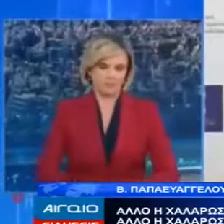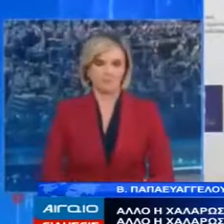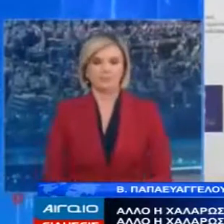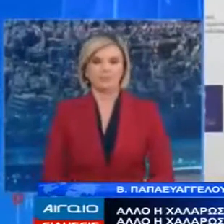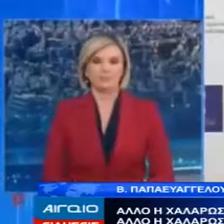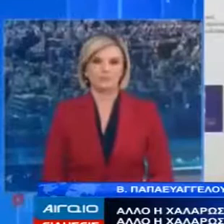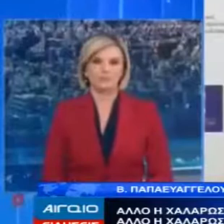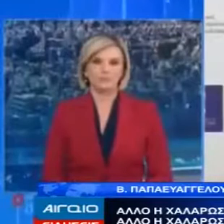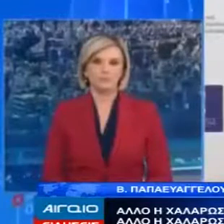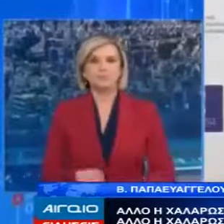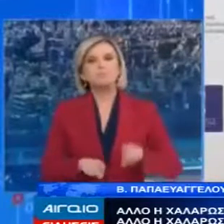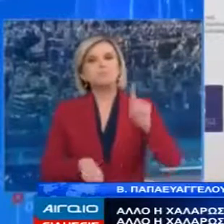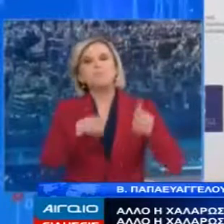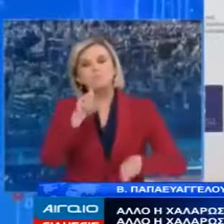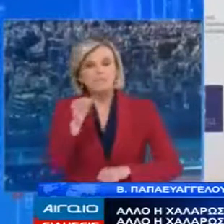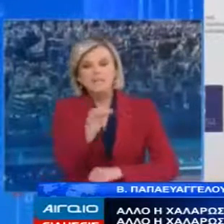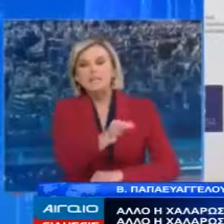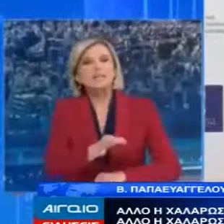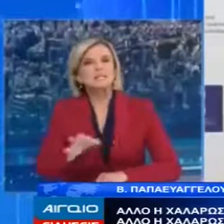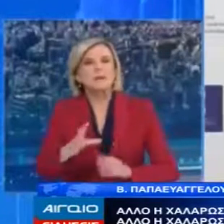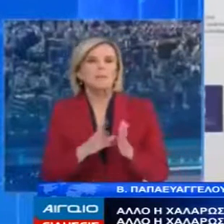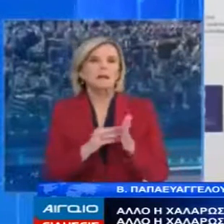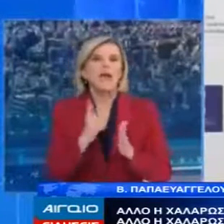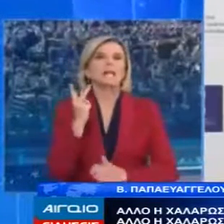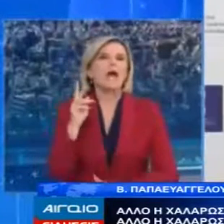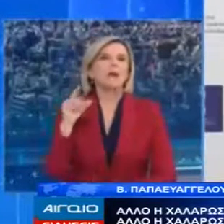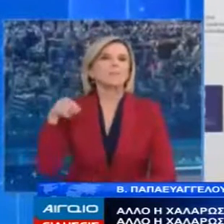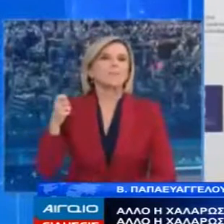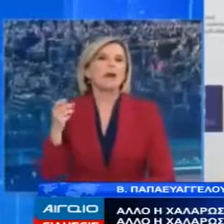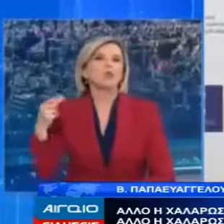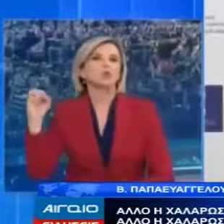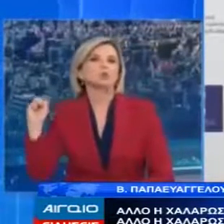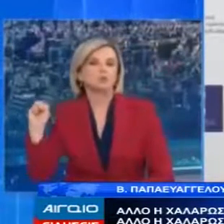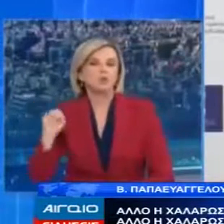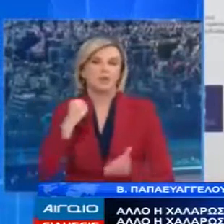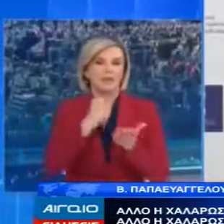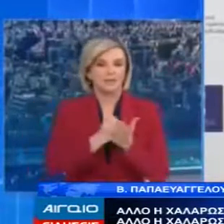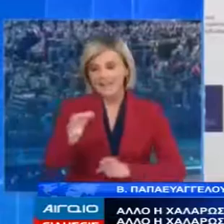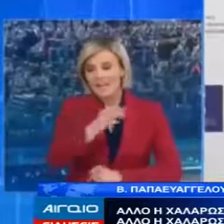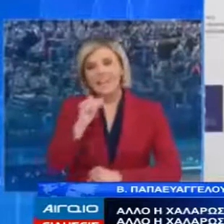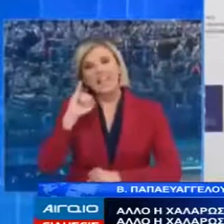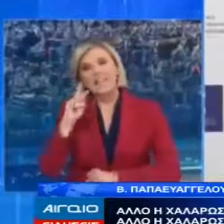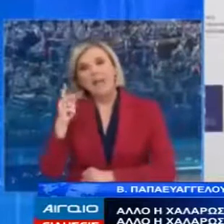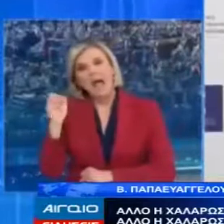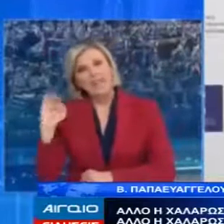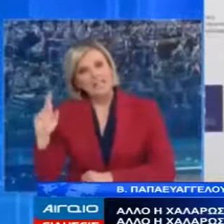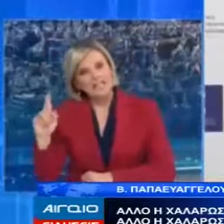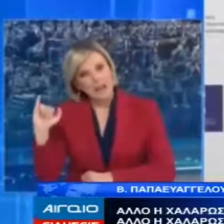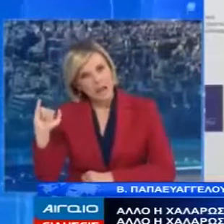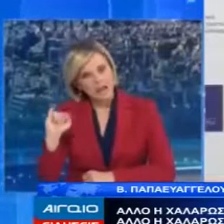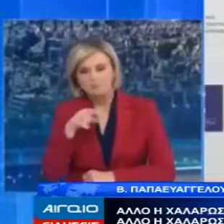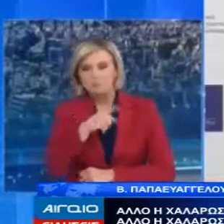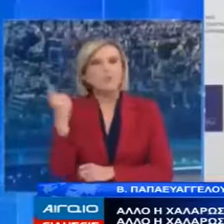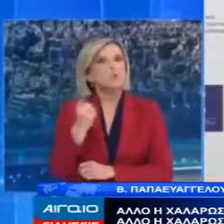κάποια από αυτά τα νησιά, όπως παραδείγματος χάρη στην Κάρπαθο ή και στην Ικαρία, το ποσοστό των κατοίκων που έχουν